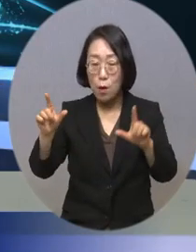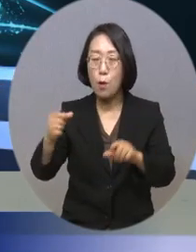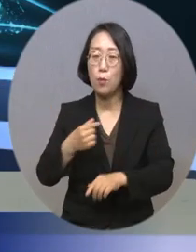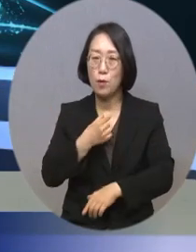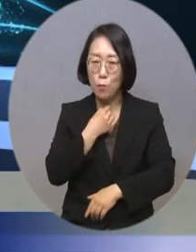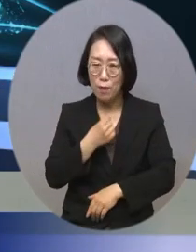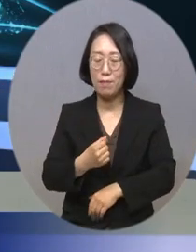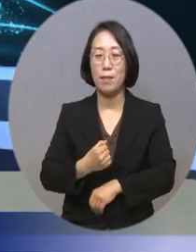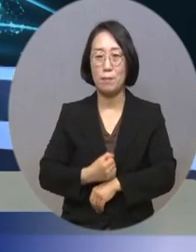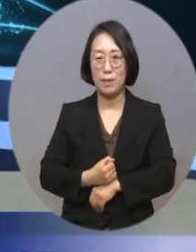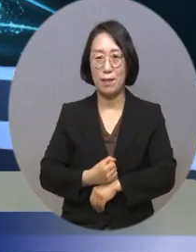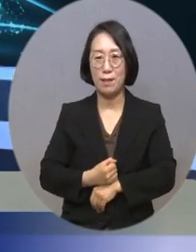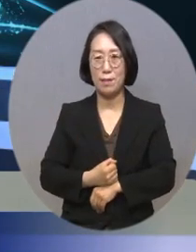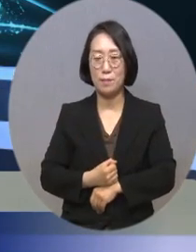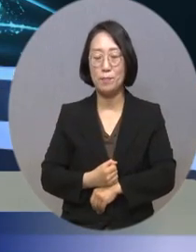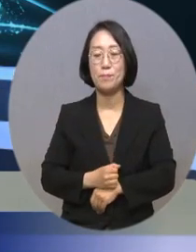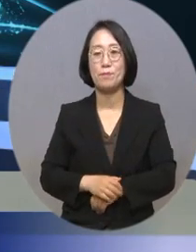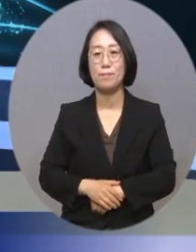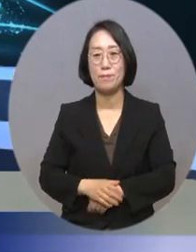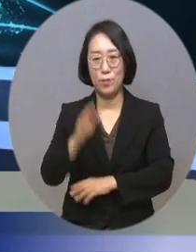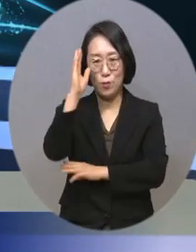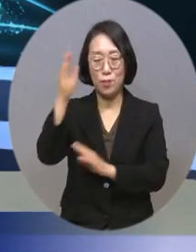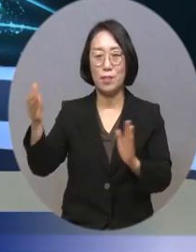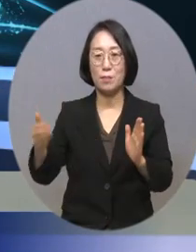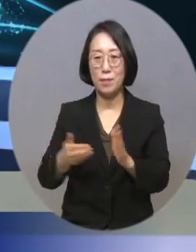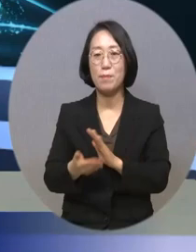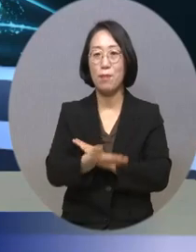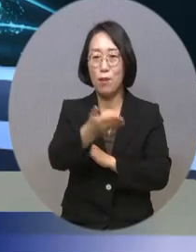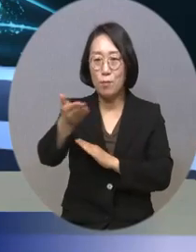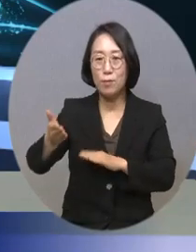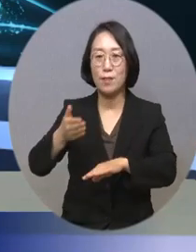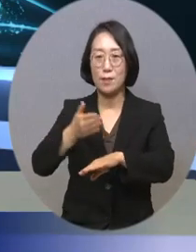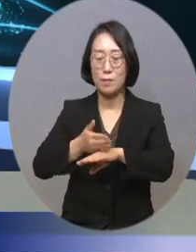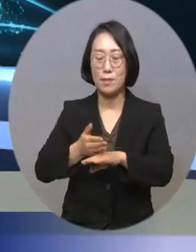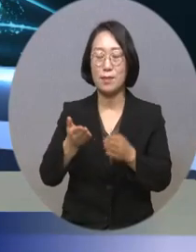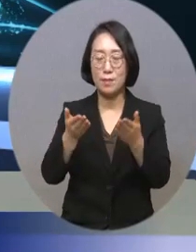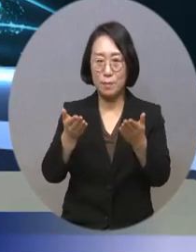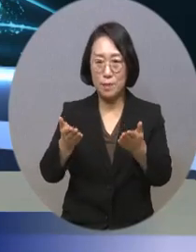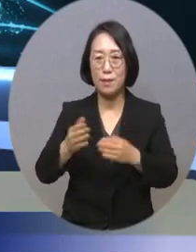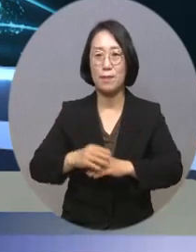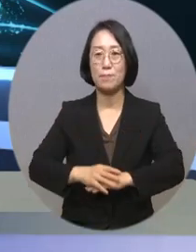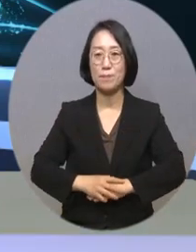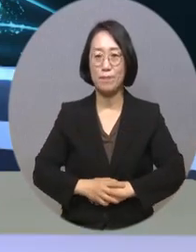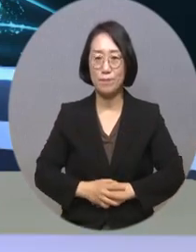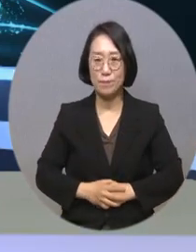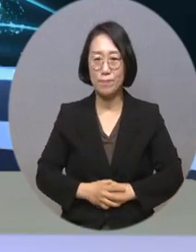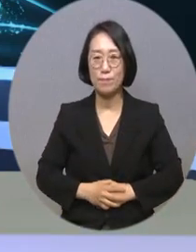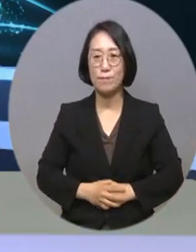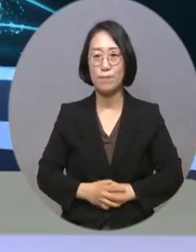바랍니다. 이상 복지TV 뉴스를 마칩니다. 시청해주신 여러분 고맙습니다.